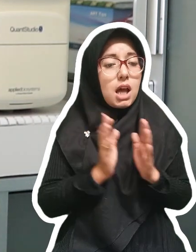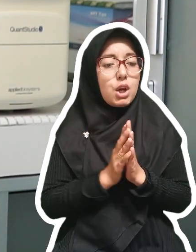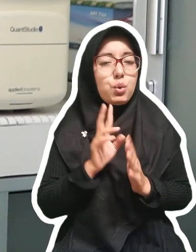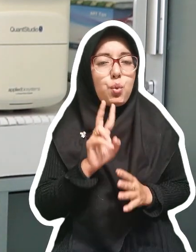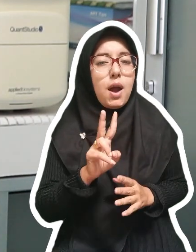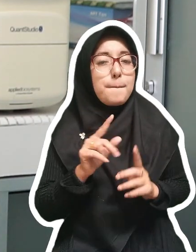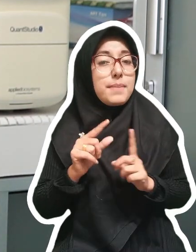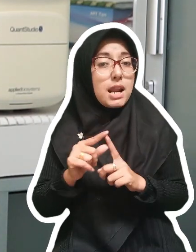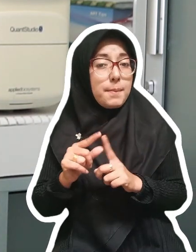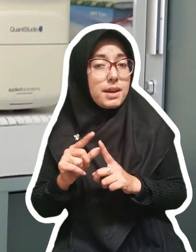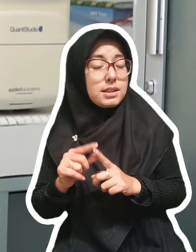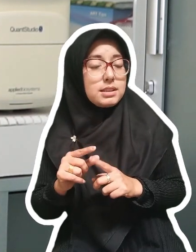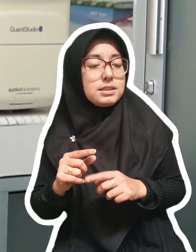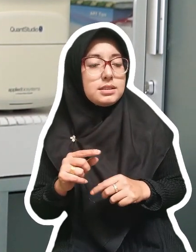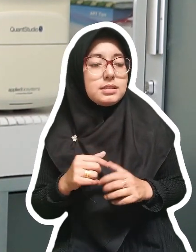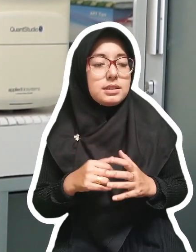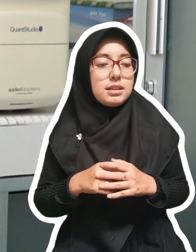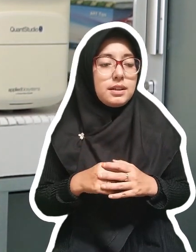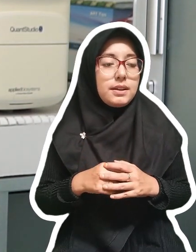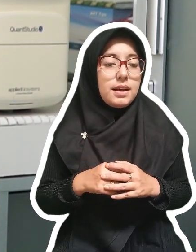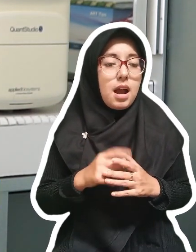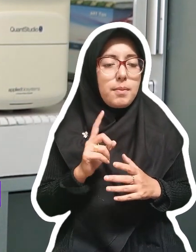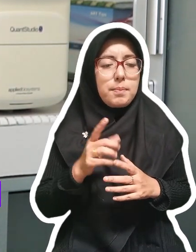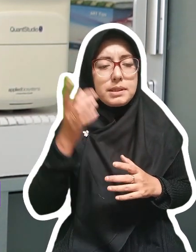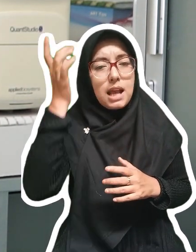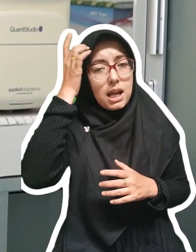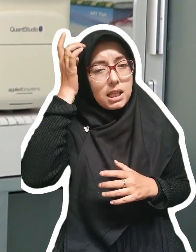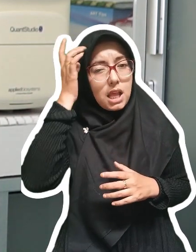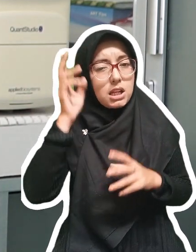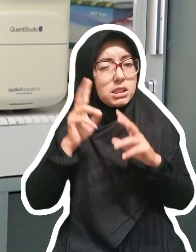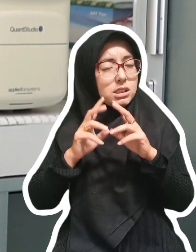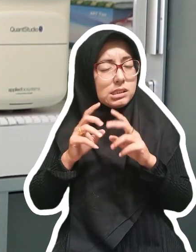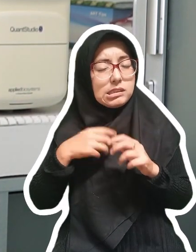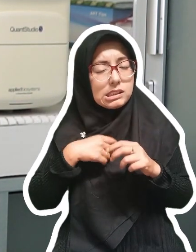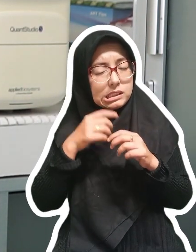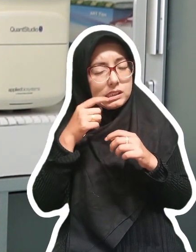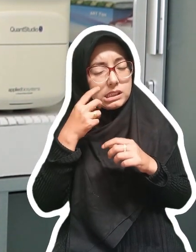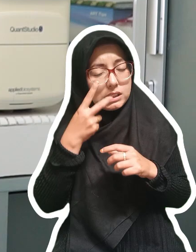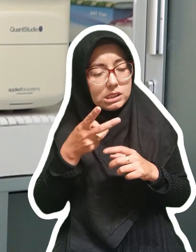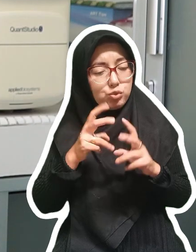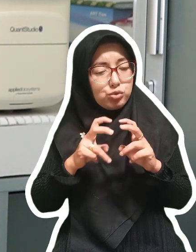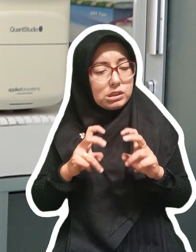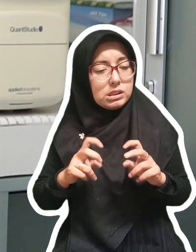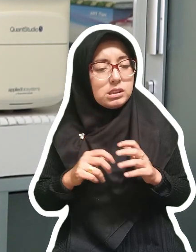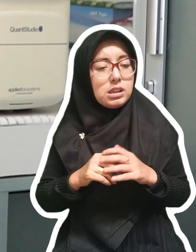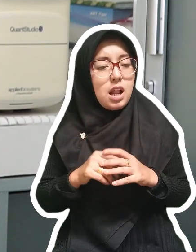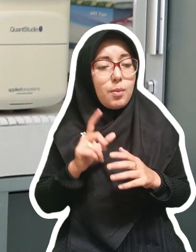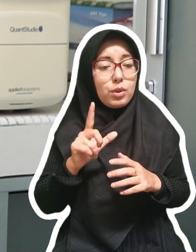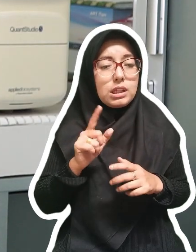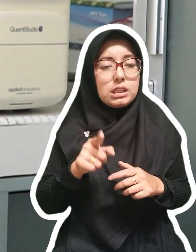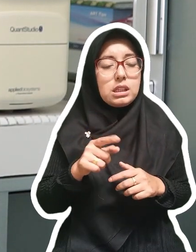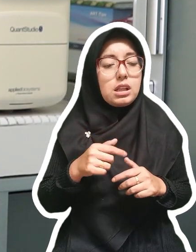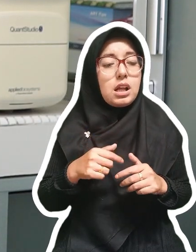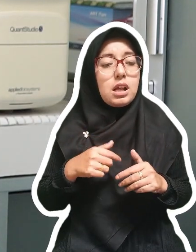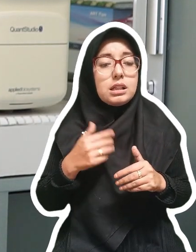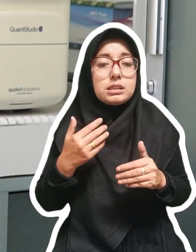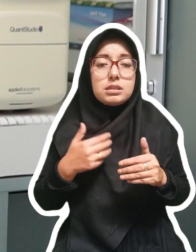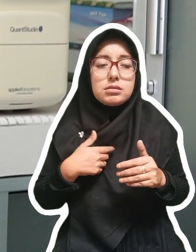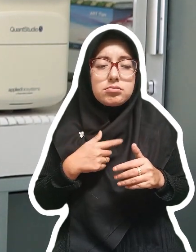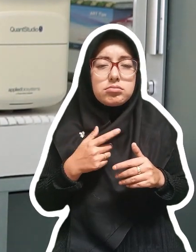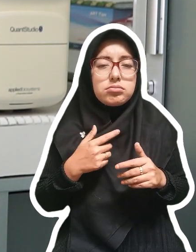veteriner. Adapun penyakit-penyakit yang dilakukan pengujian di laboratorium ini dilakukan